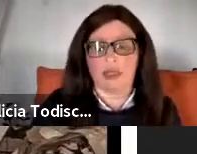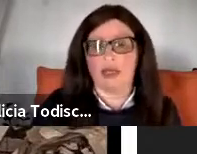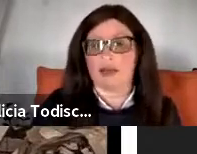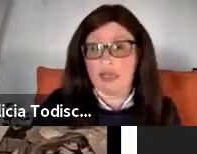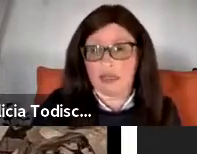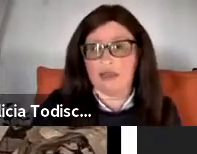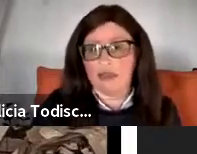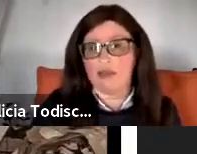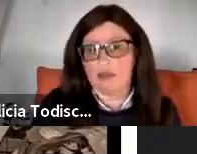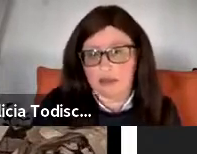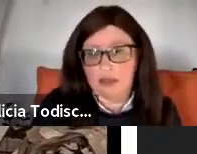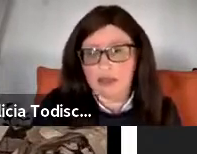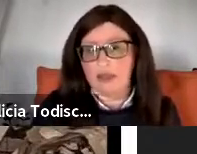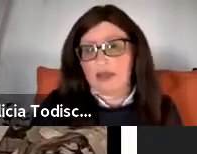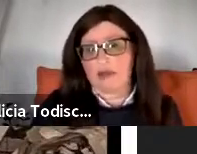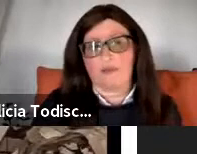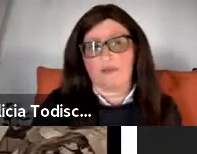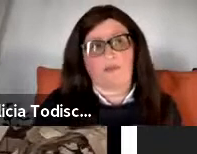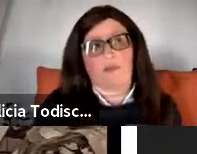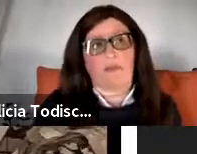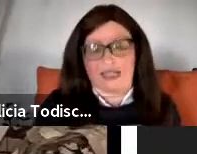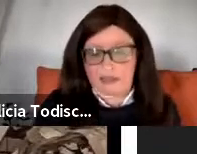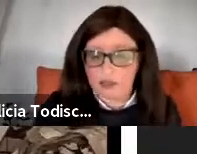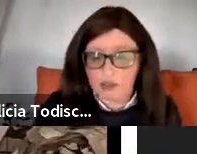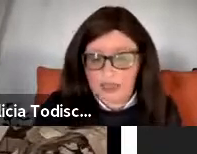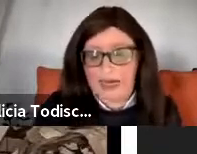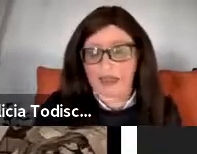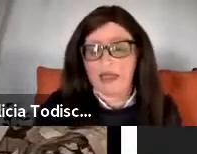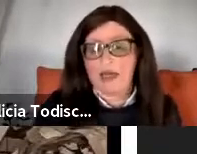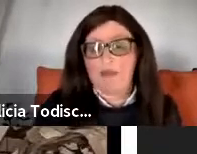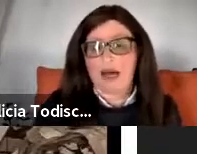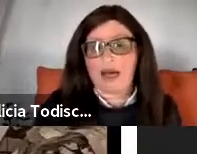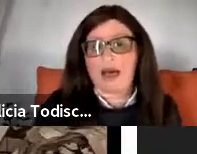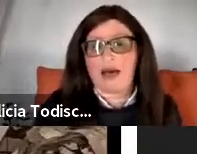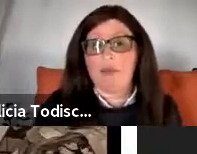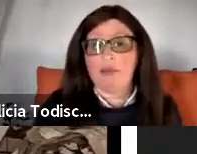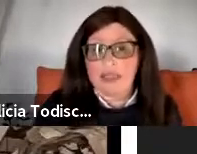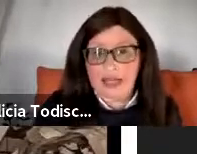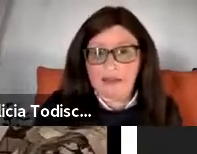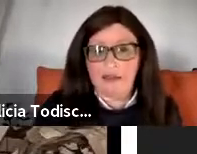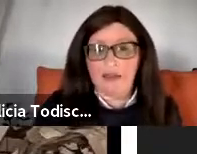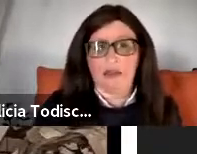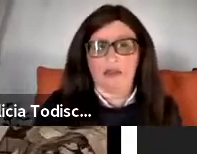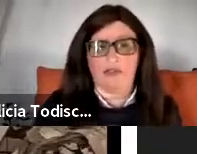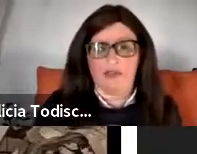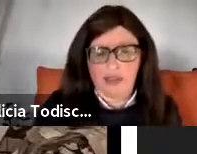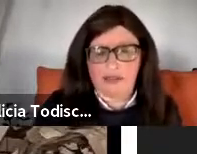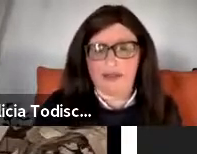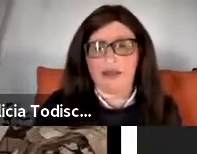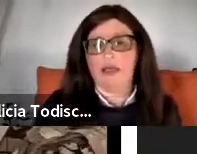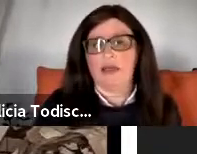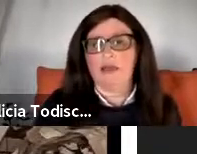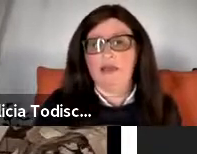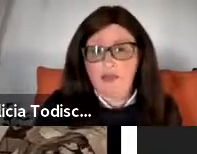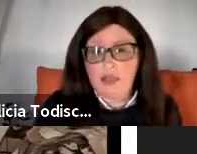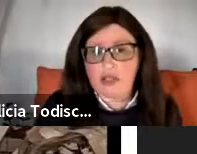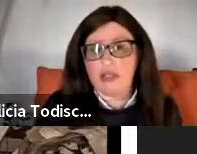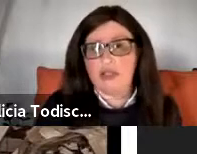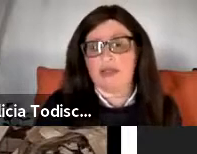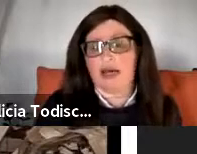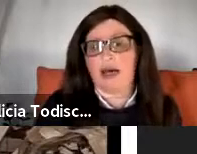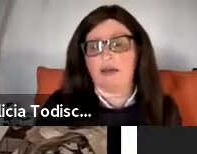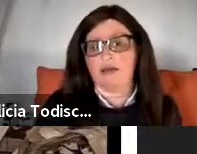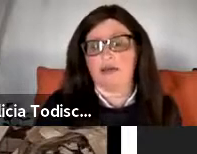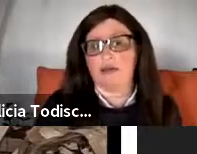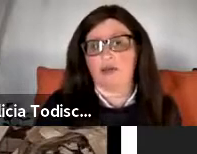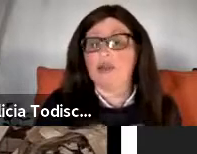a volte ricche di particolari, ma abbondanti, fitte,